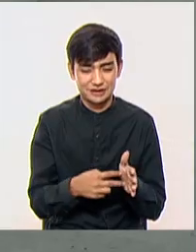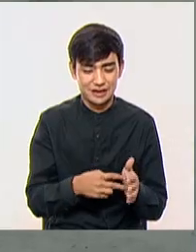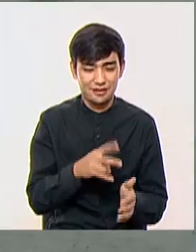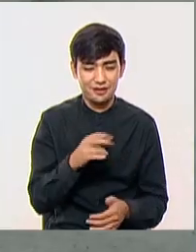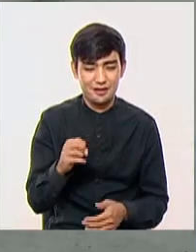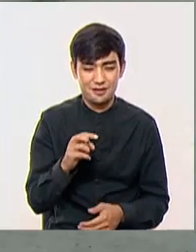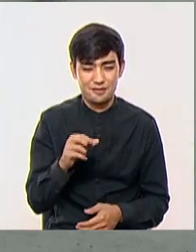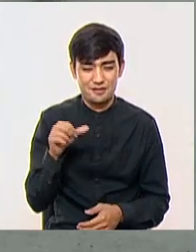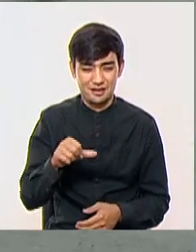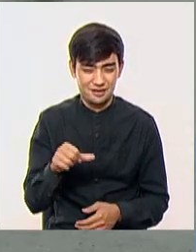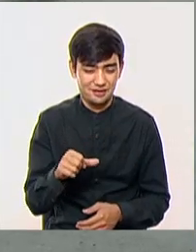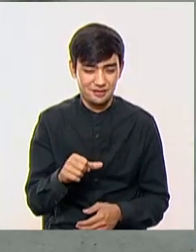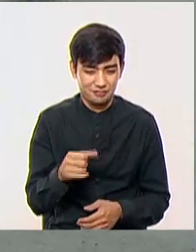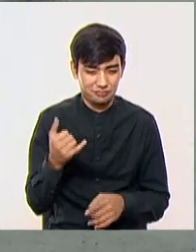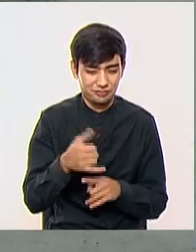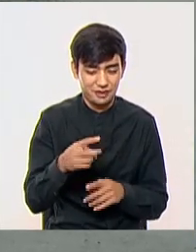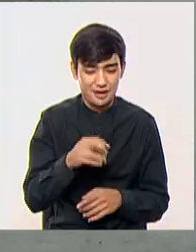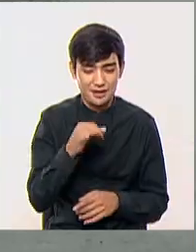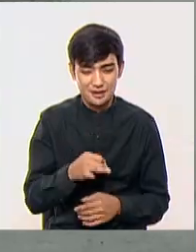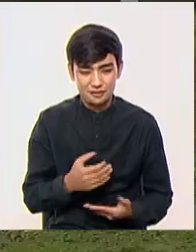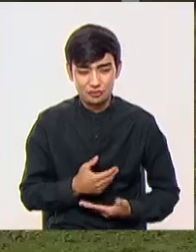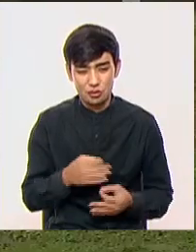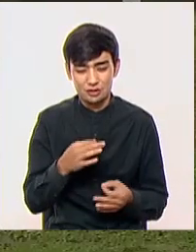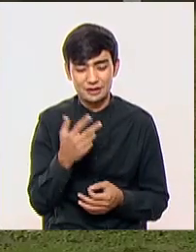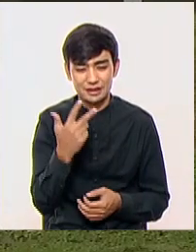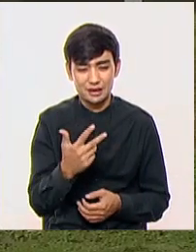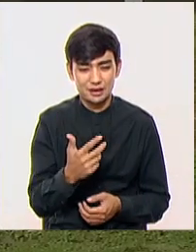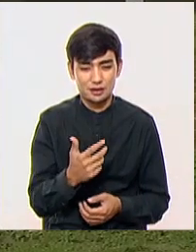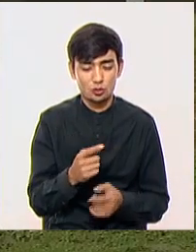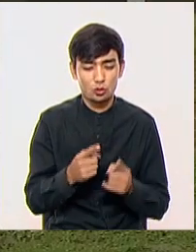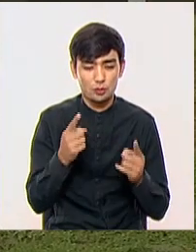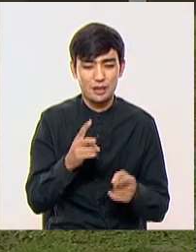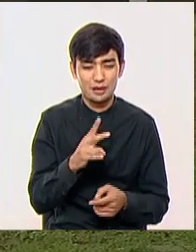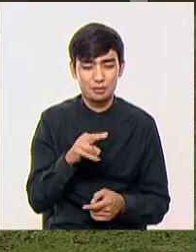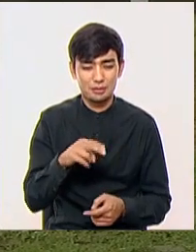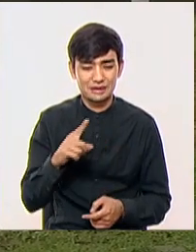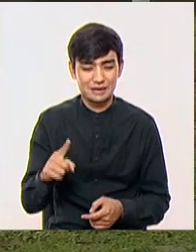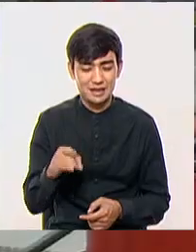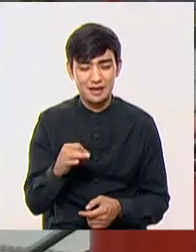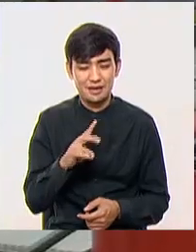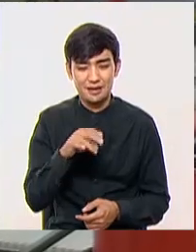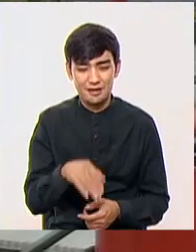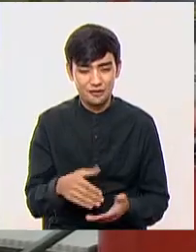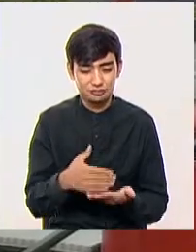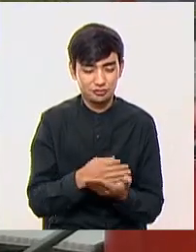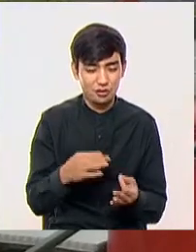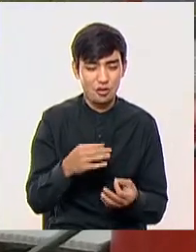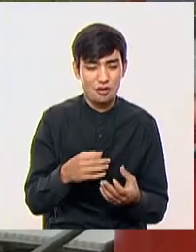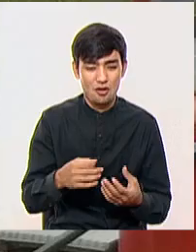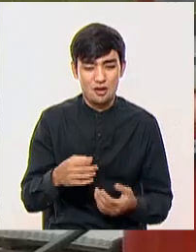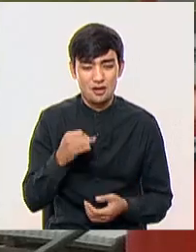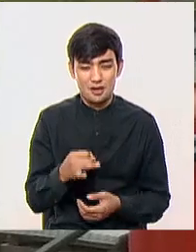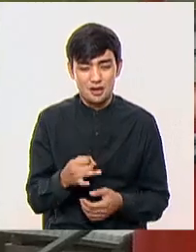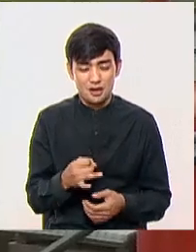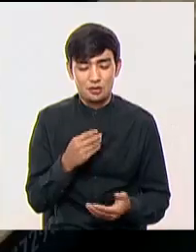также проанализировать ценообразование у монополистов трех крупных НПЗ, начиная от добычи нефти, и выявить, на каком этапе